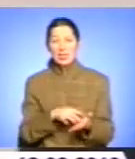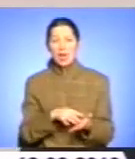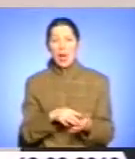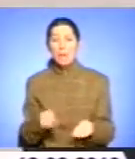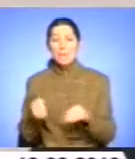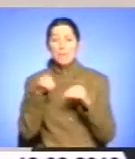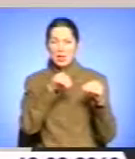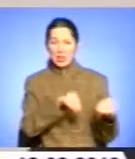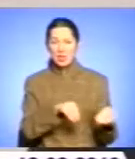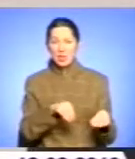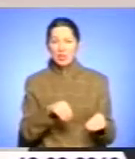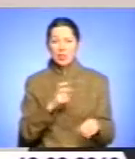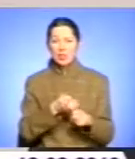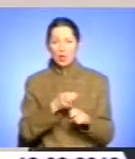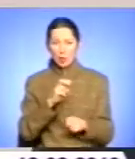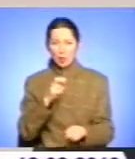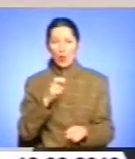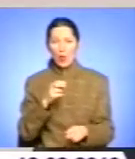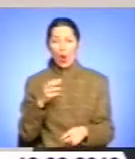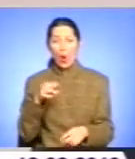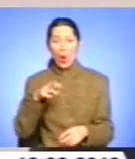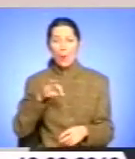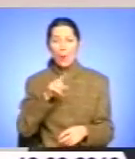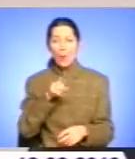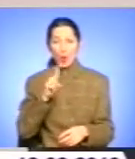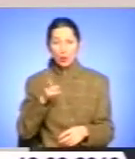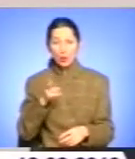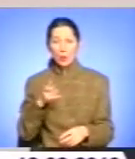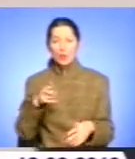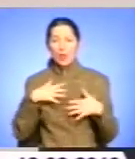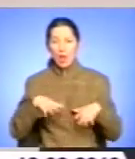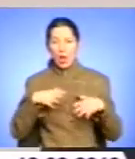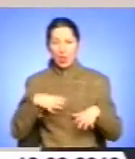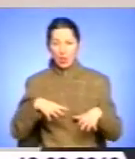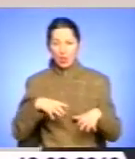мозку, міжрегіональних центрів в Автономній Республіці Крим,